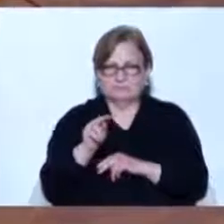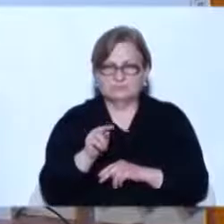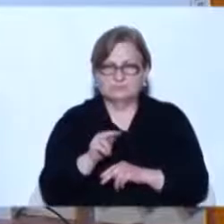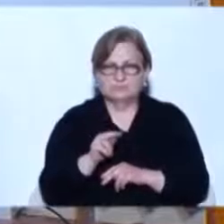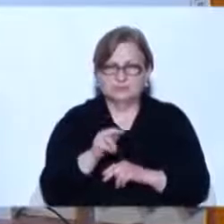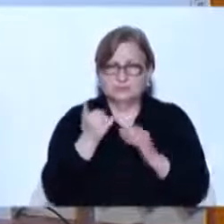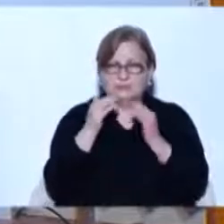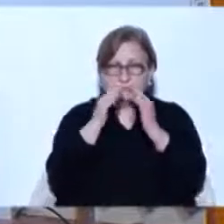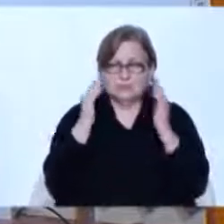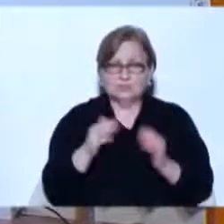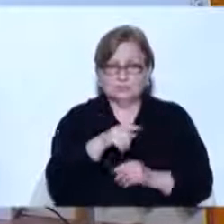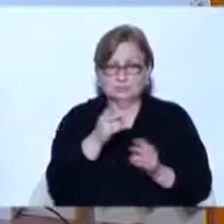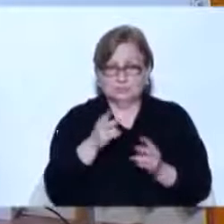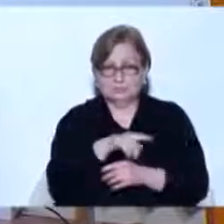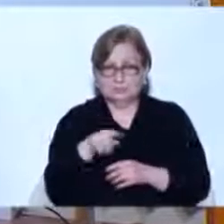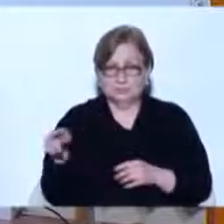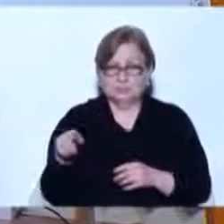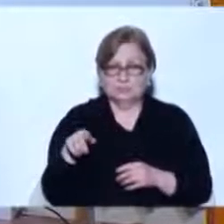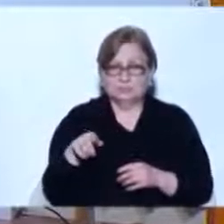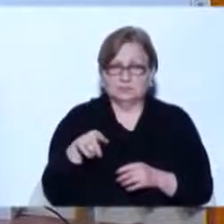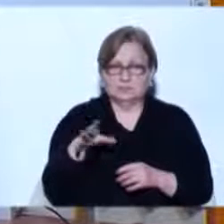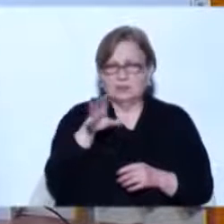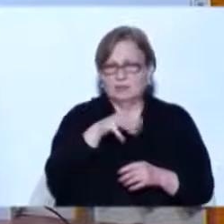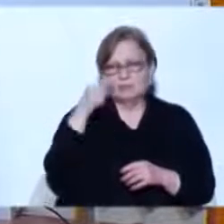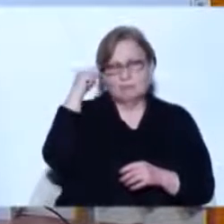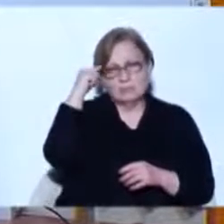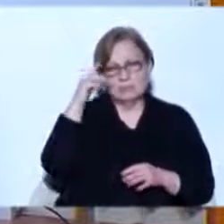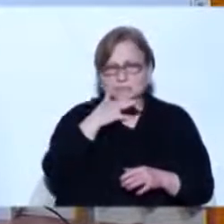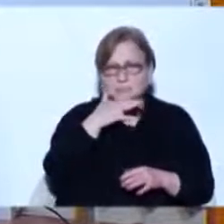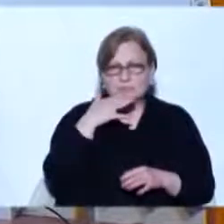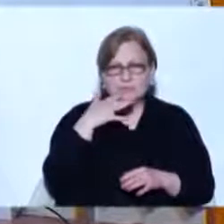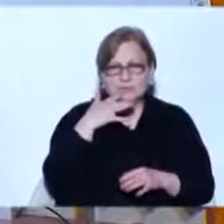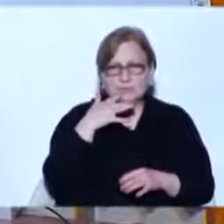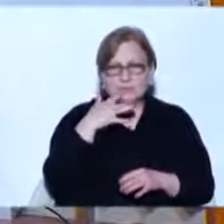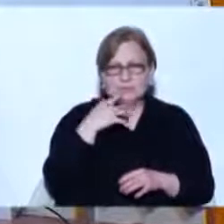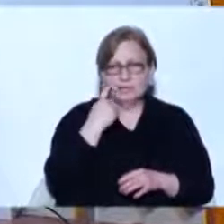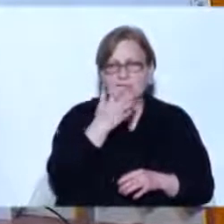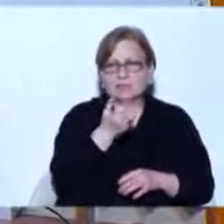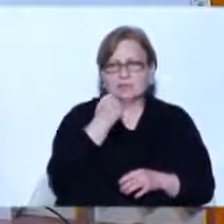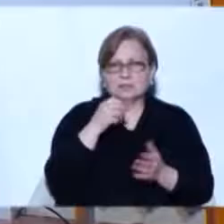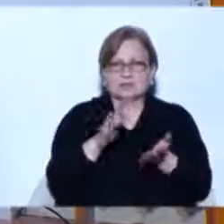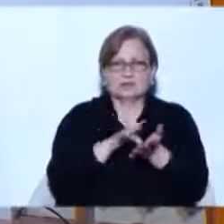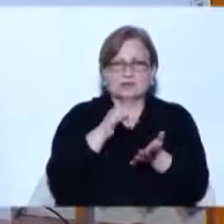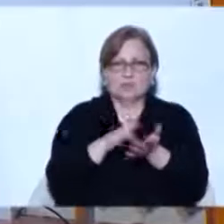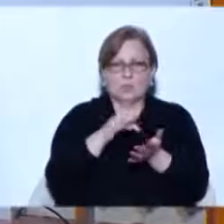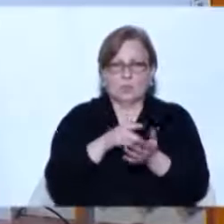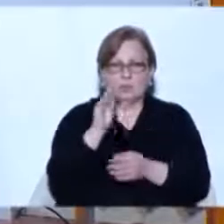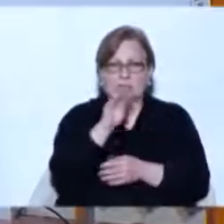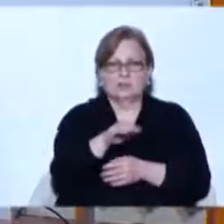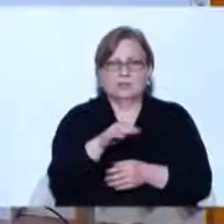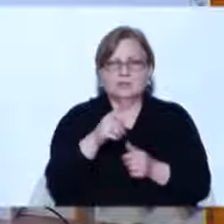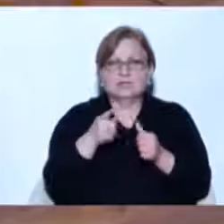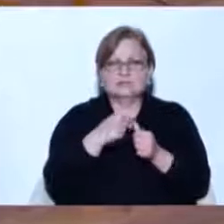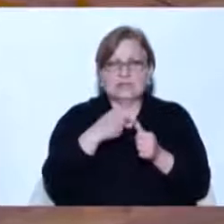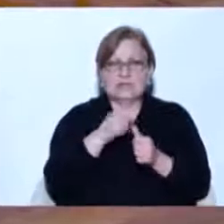ახლა სახლში ხარ და ბევრს ფიქრობ. აიღე ერთი რვეული და დაარქვი ჩემი